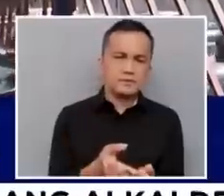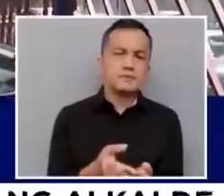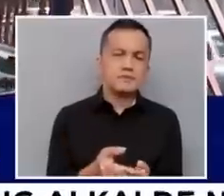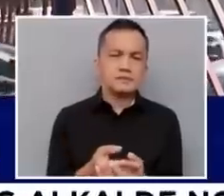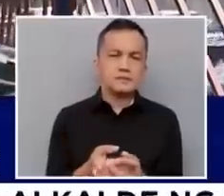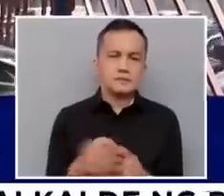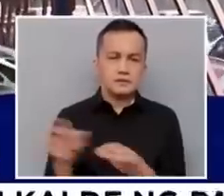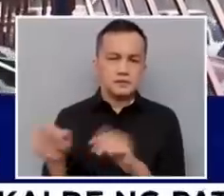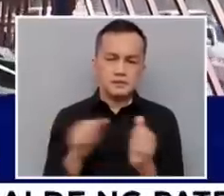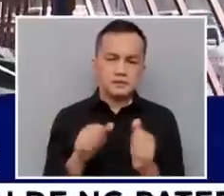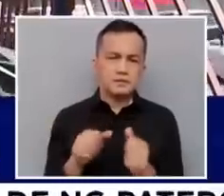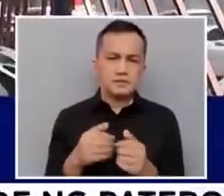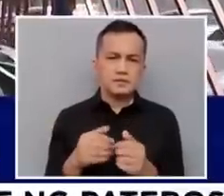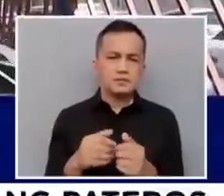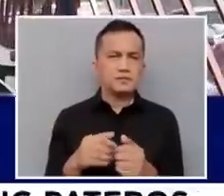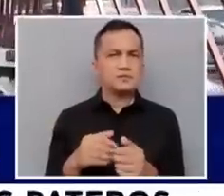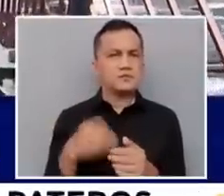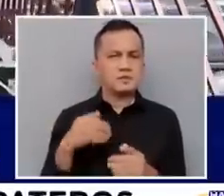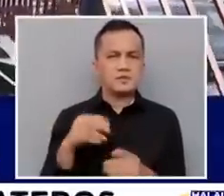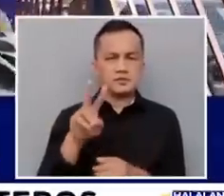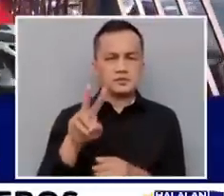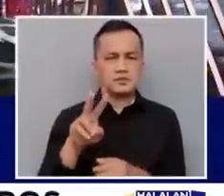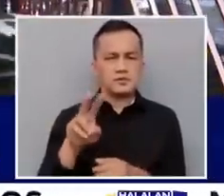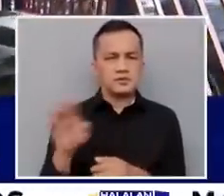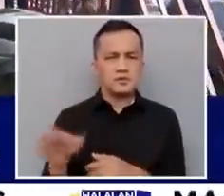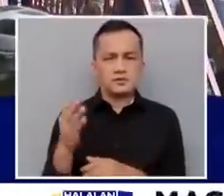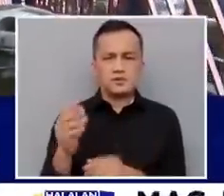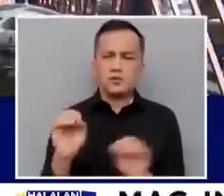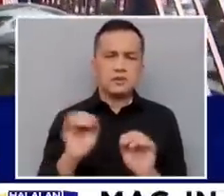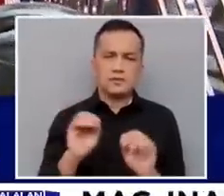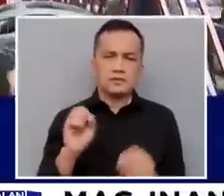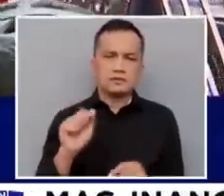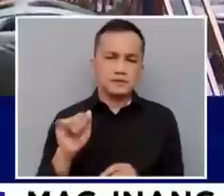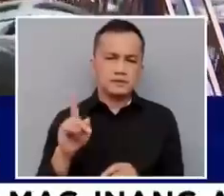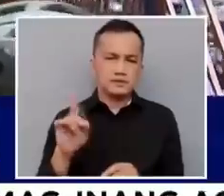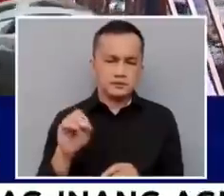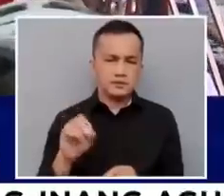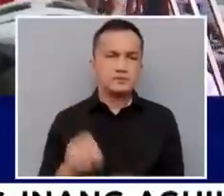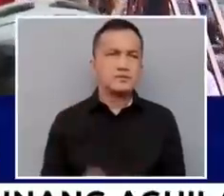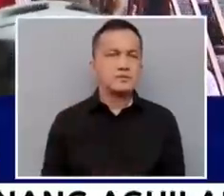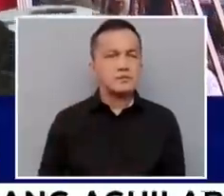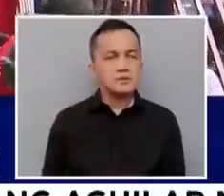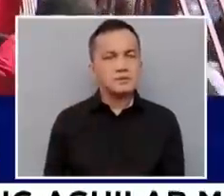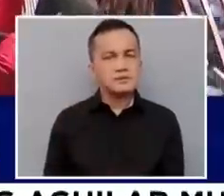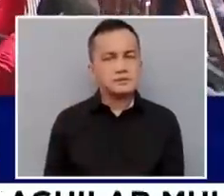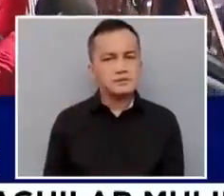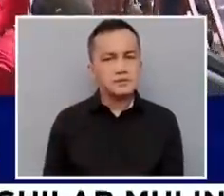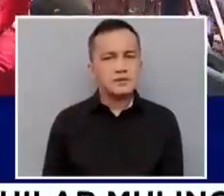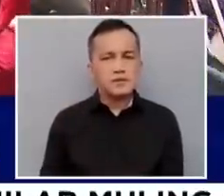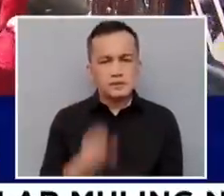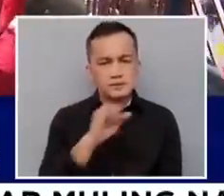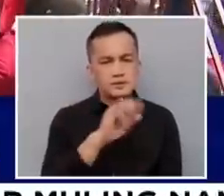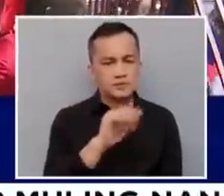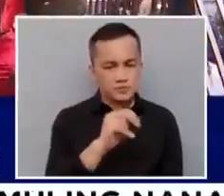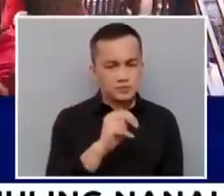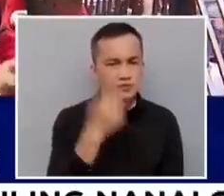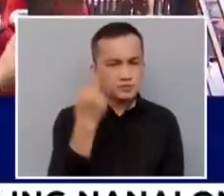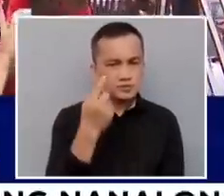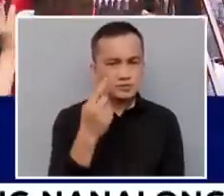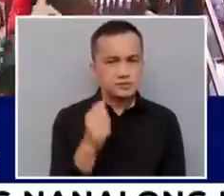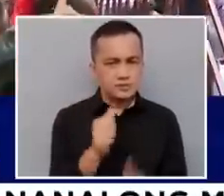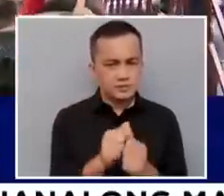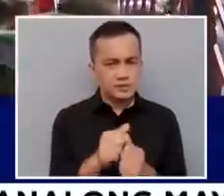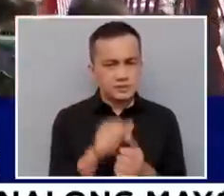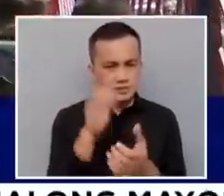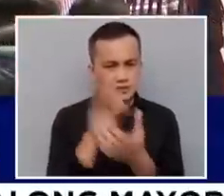2 a.m. and wala si Sandro. Hindi pa siya dumating at the time. Uh-oh. It was just Vinny and Simon na kasama ng mag-asawang